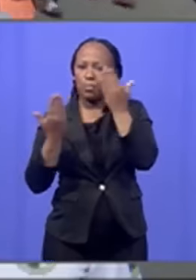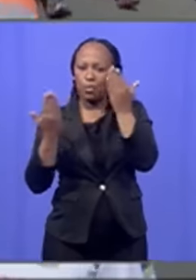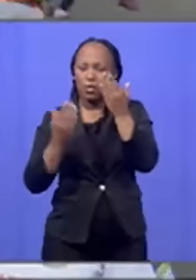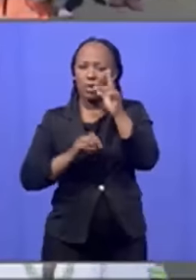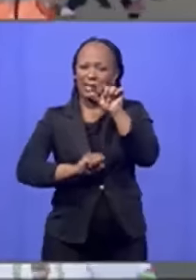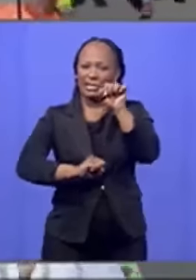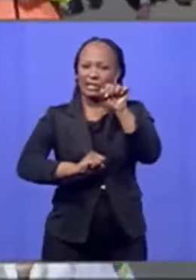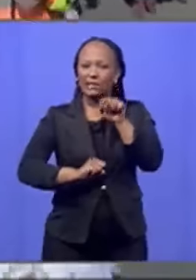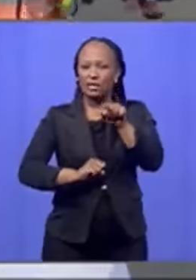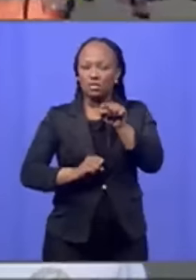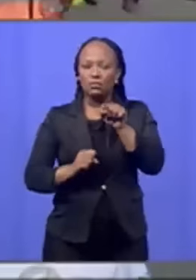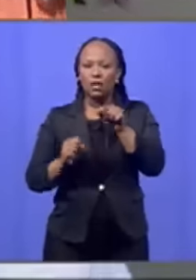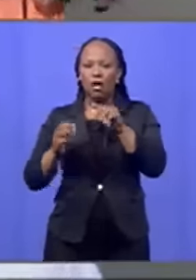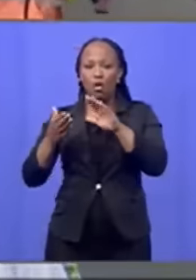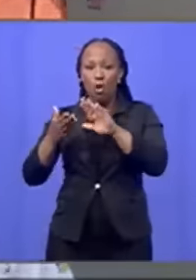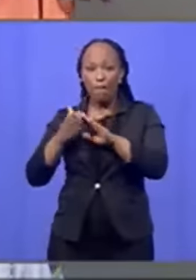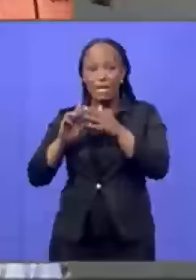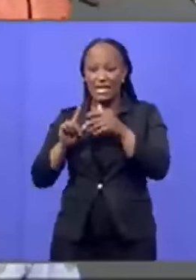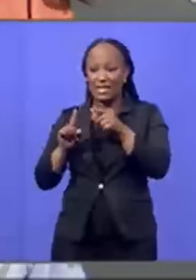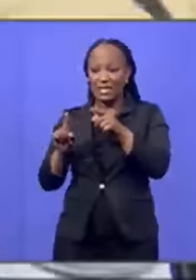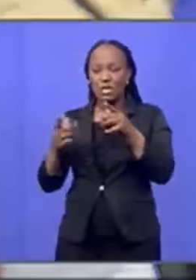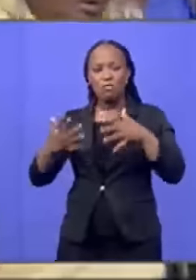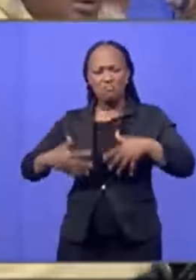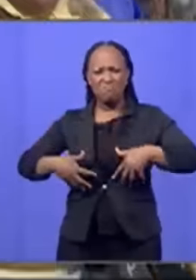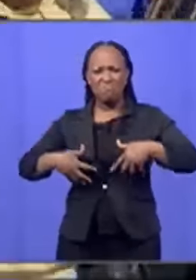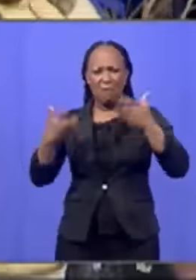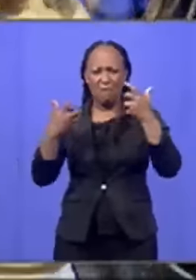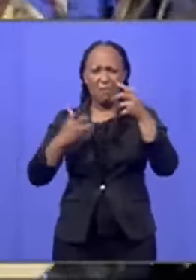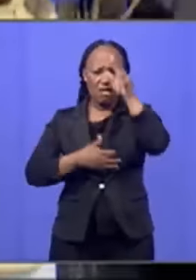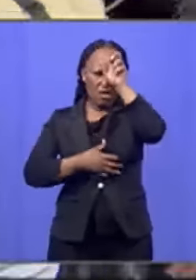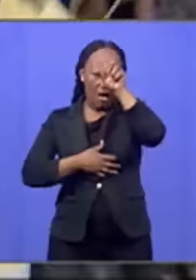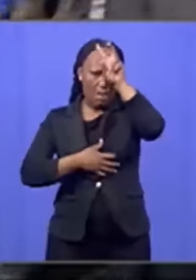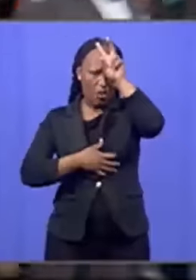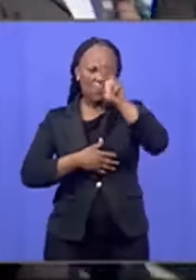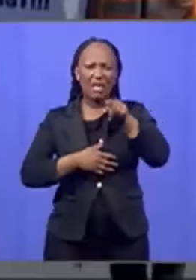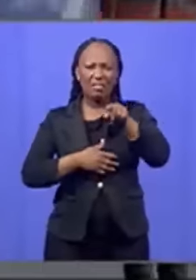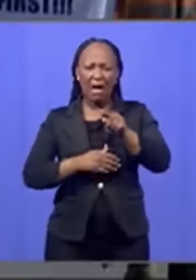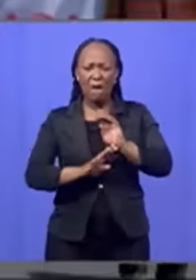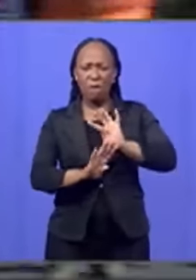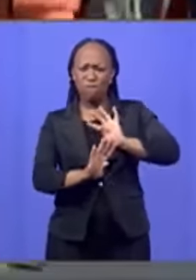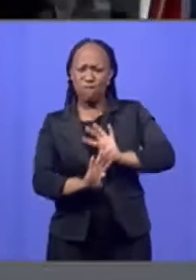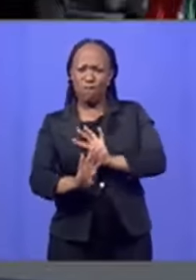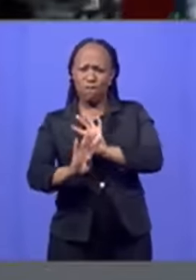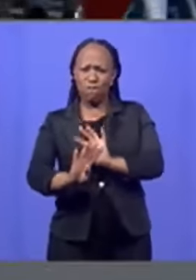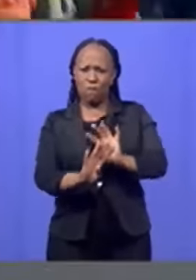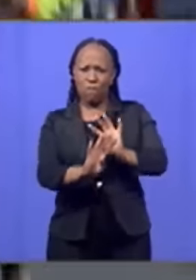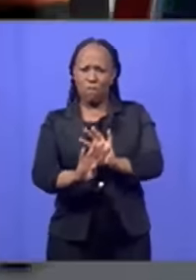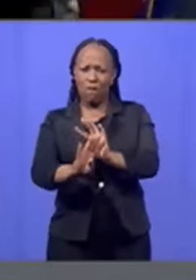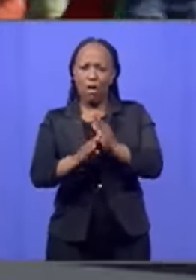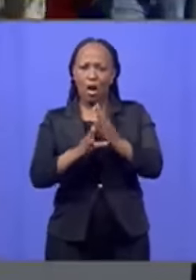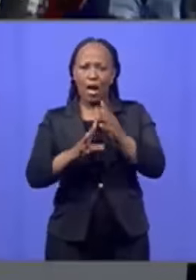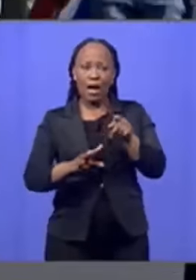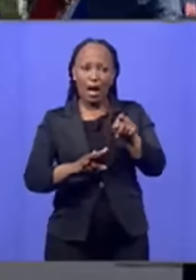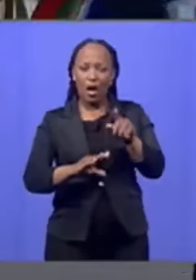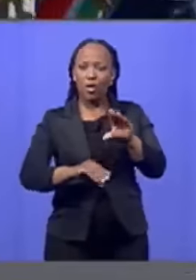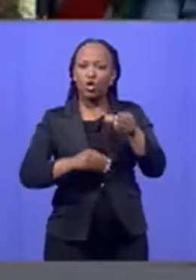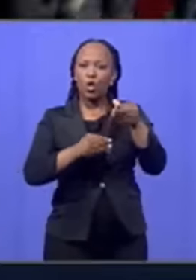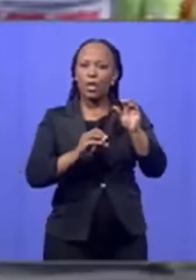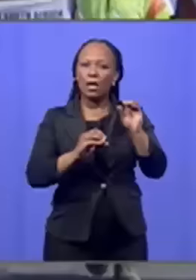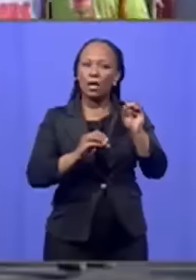Baahi ba halefileng ba ile ba ipelaetsa Boksburg ba ipiletsa hore ho fediswe mesebetsi ya melata e nang le ditokomane le e